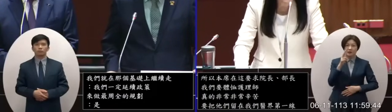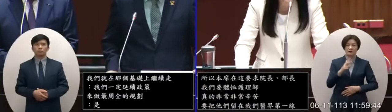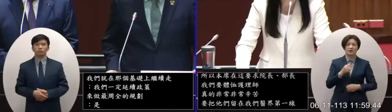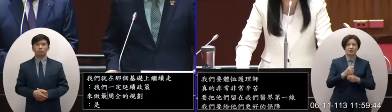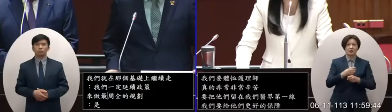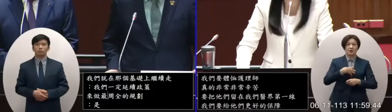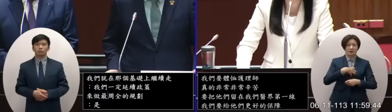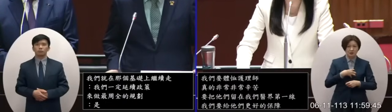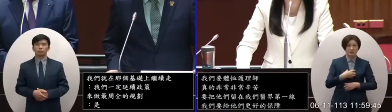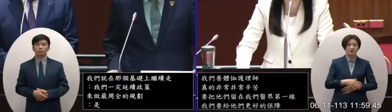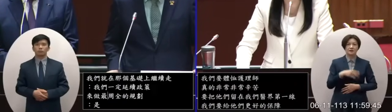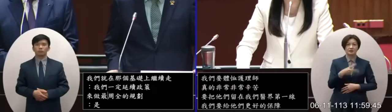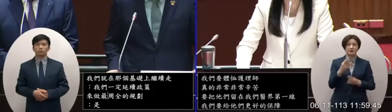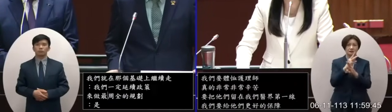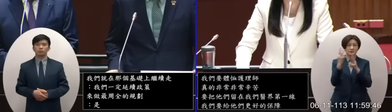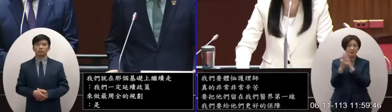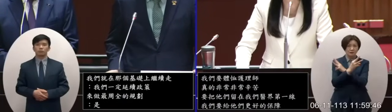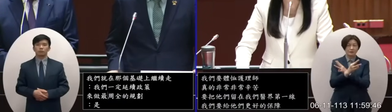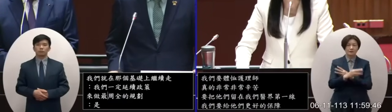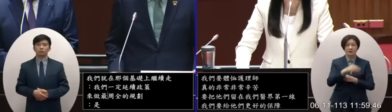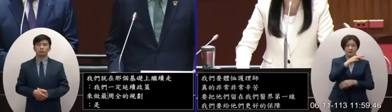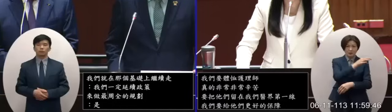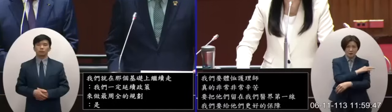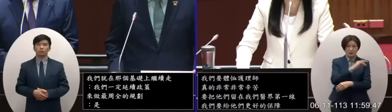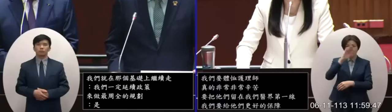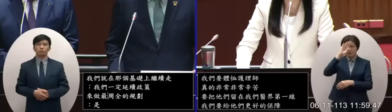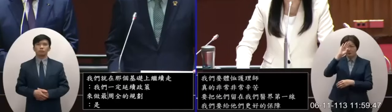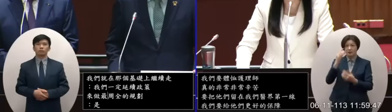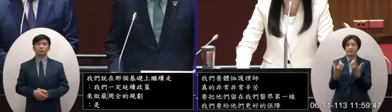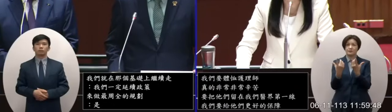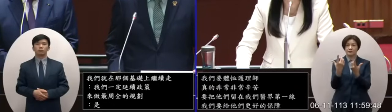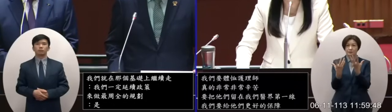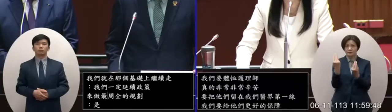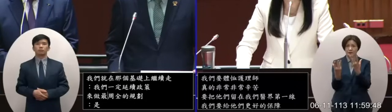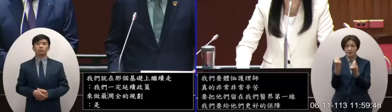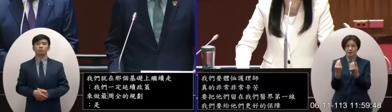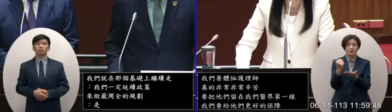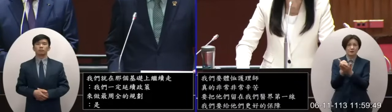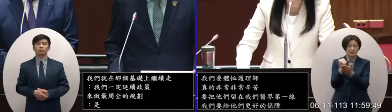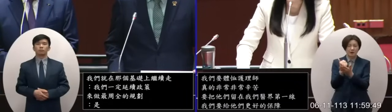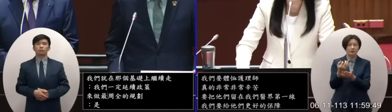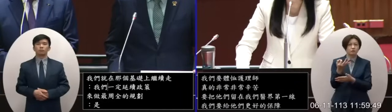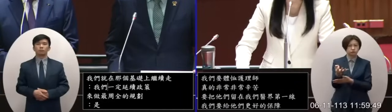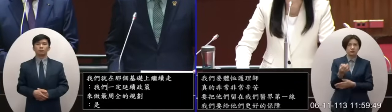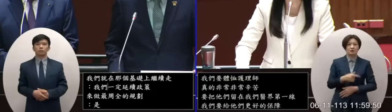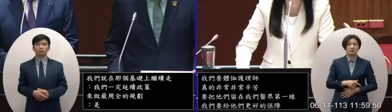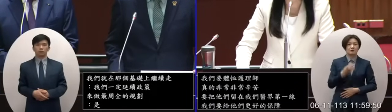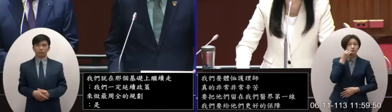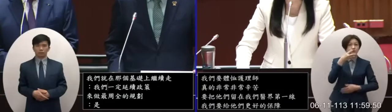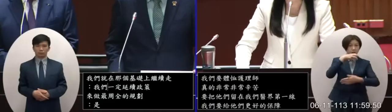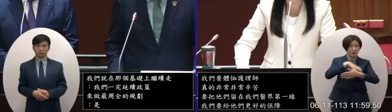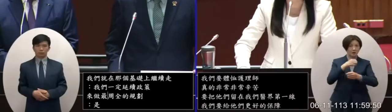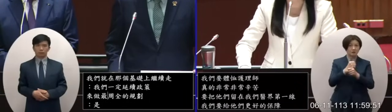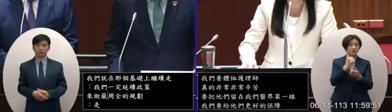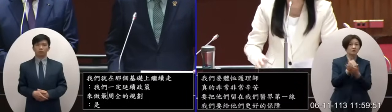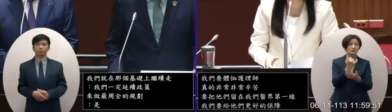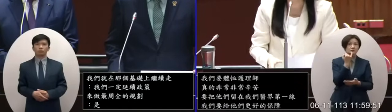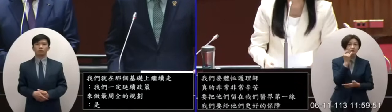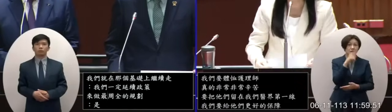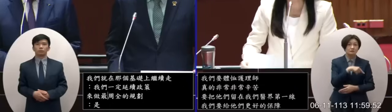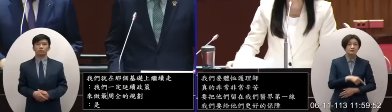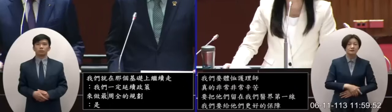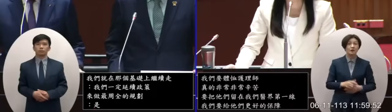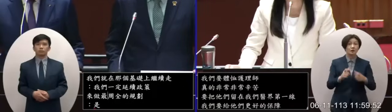重加急跟三班护病比达标的这个奖励金，在今年的下半年度一定要做到，三个月之内能不能跟本席一个答